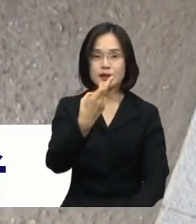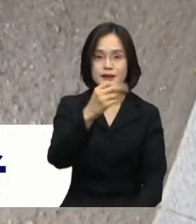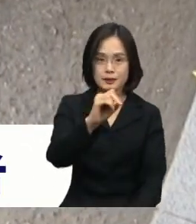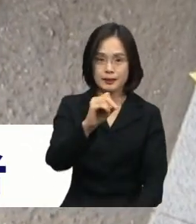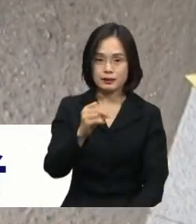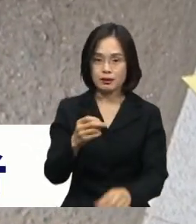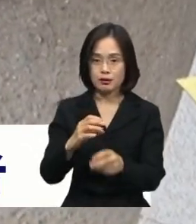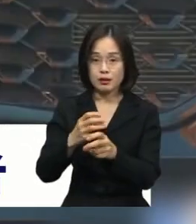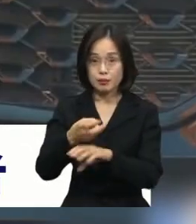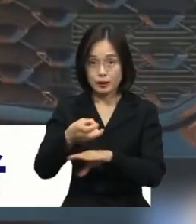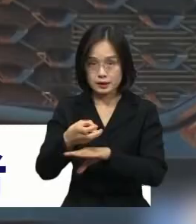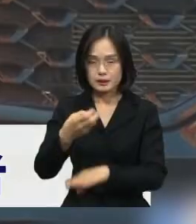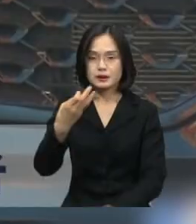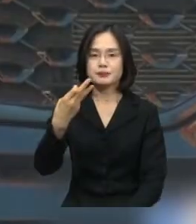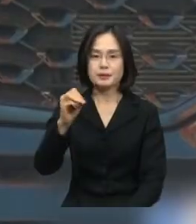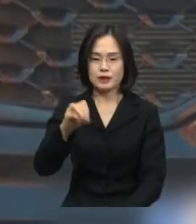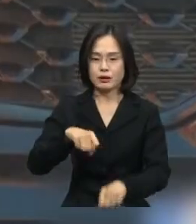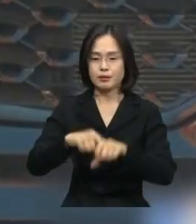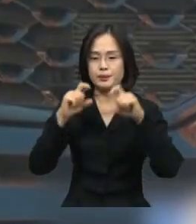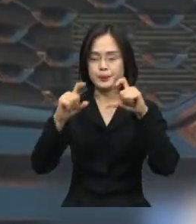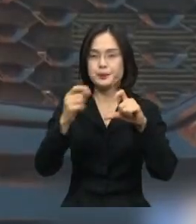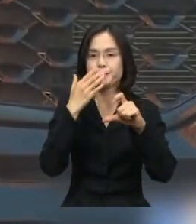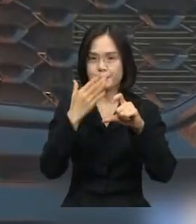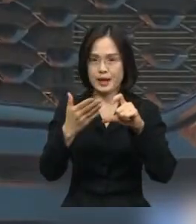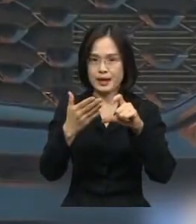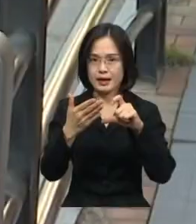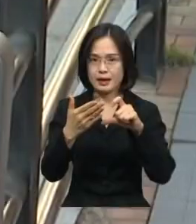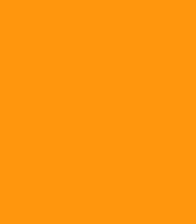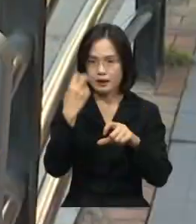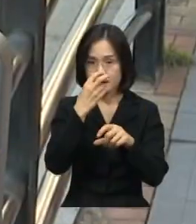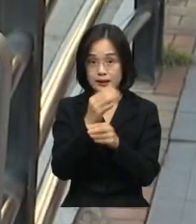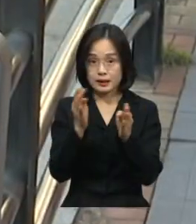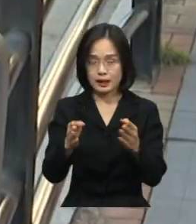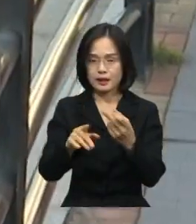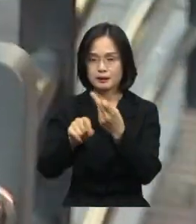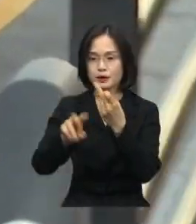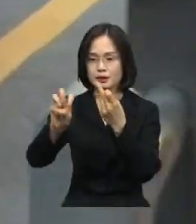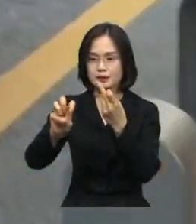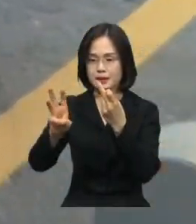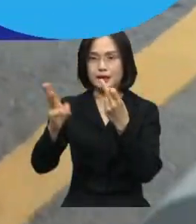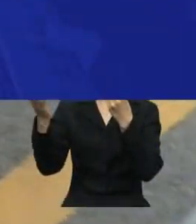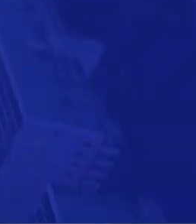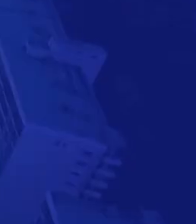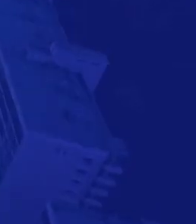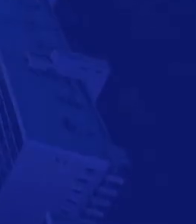13만 원의 과태료가 부과됩니다. 집중 단속 기간은 올 연말까지입니다.